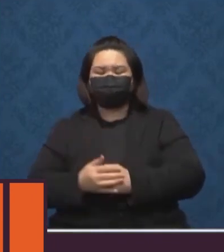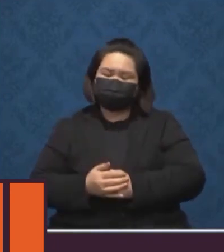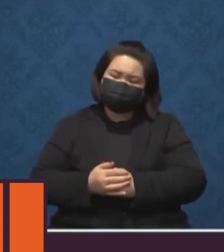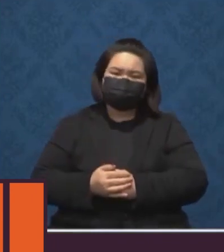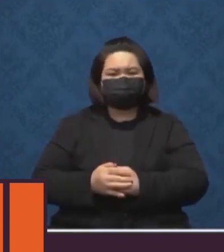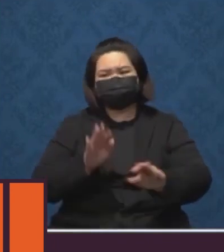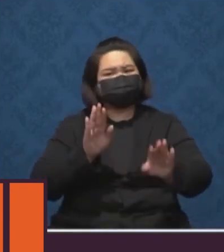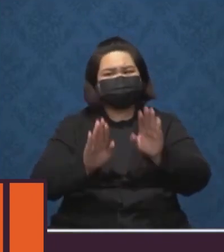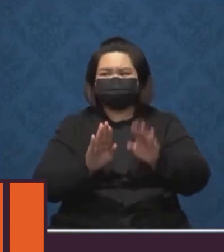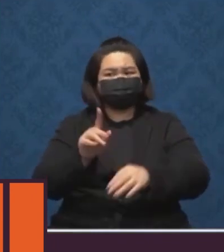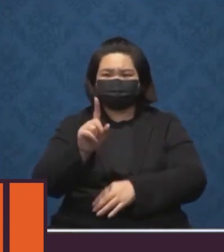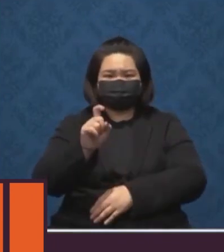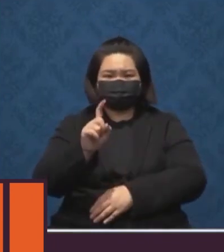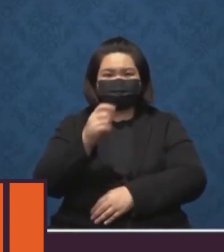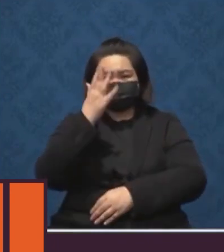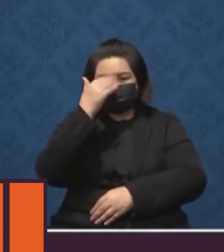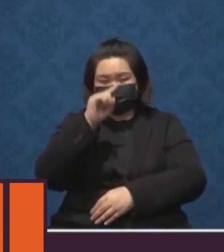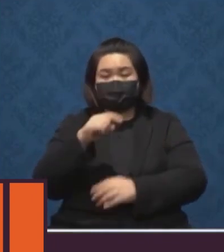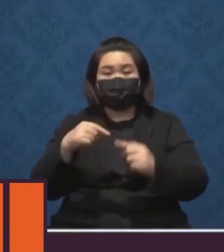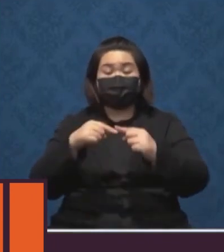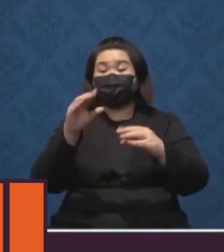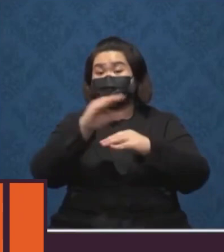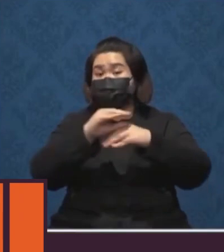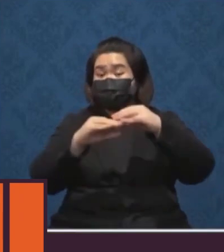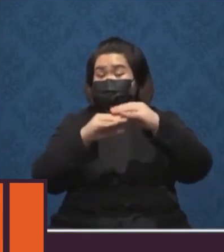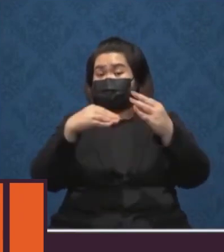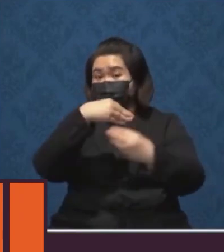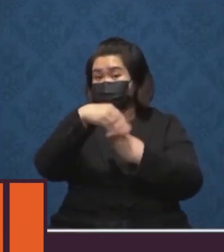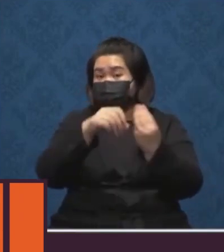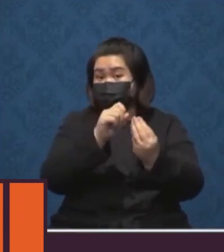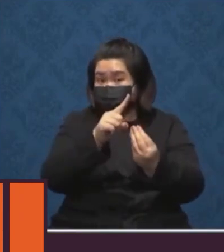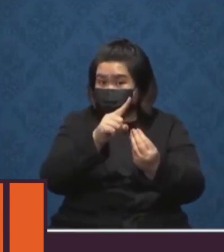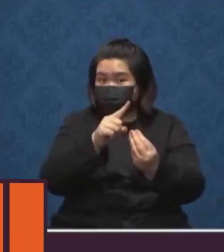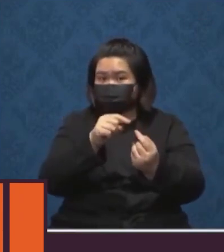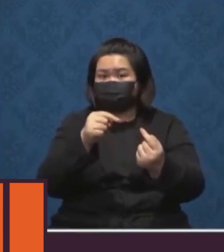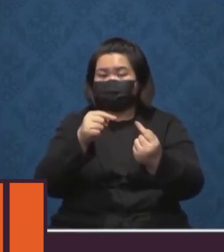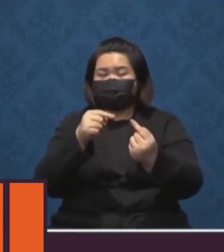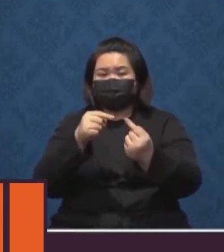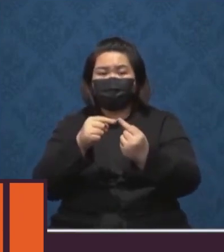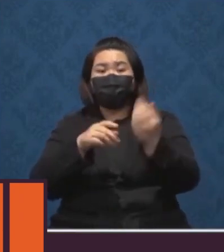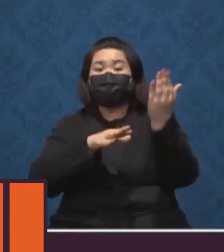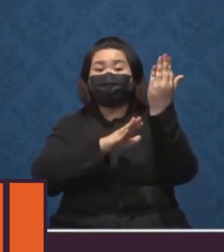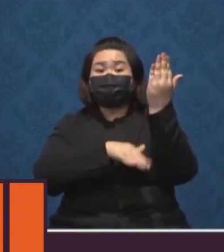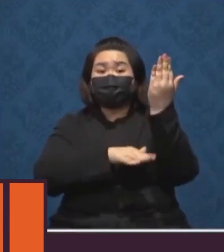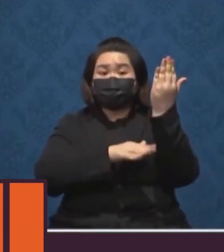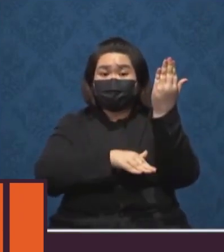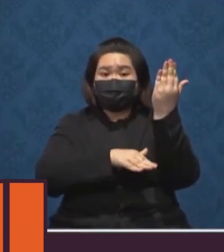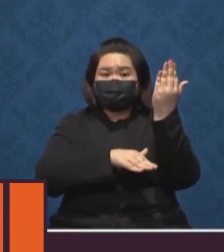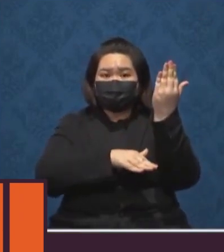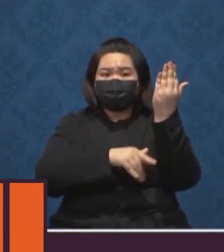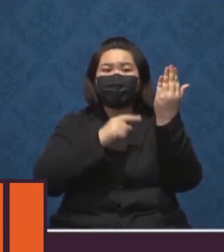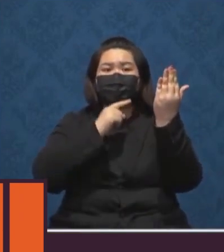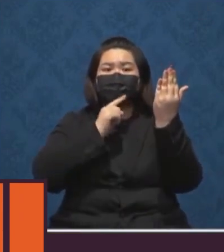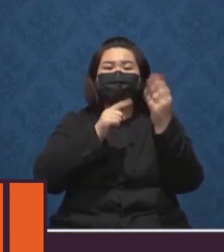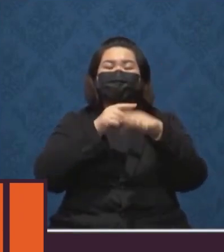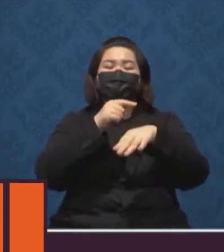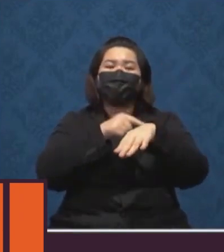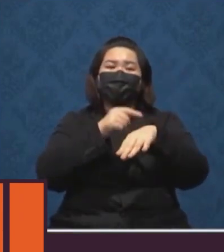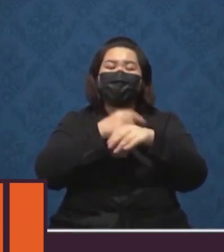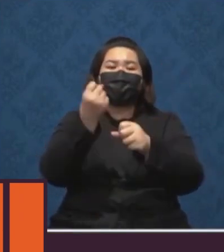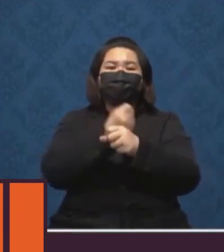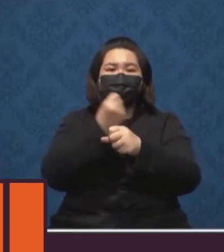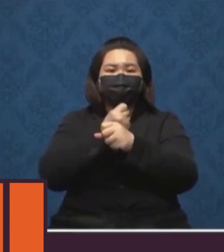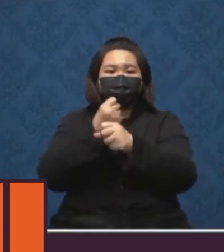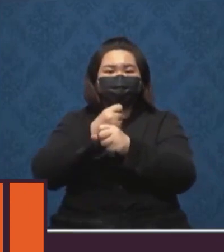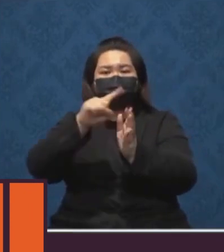เทียบไม่ได้นะครับเพราว่าอย่โงการพฒนาฝรษฐิจและส่เสริมสัยภาพพื้นทจหวดใช้แนภาคใต้ใช้เวลาในการฝึอบรมถึง 60